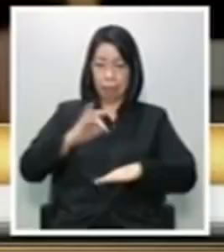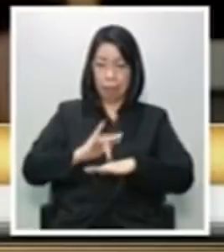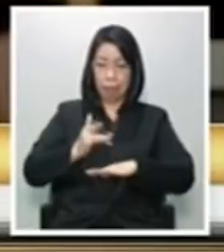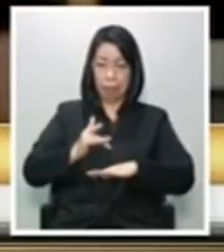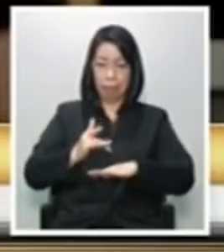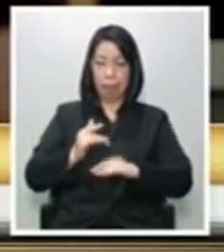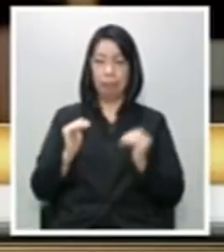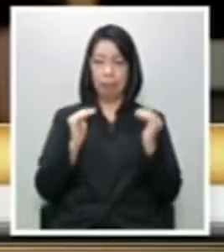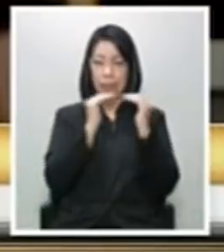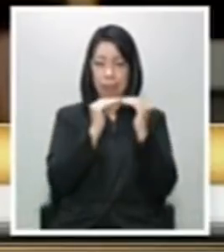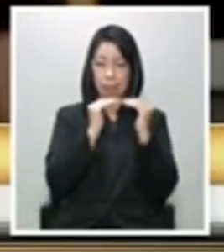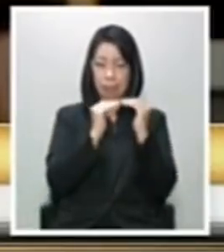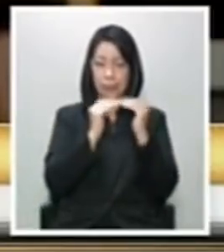และ